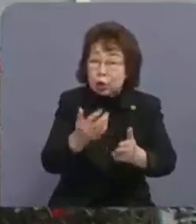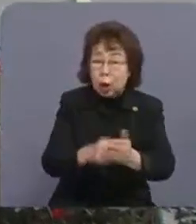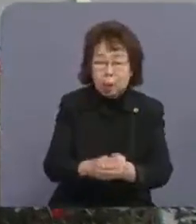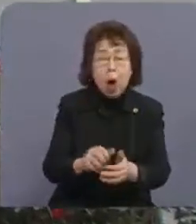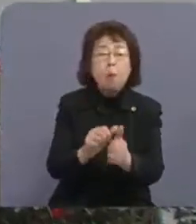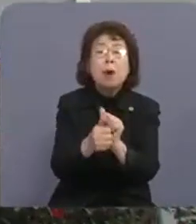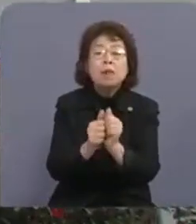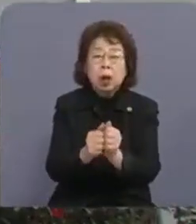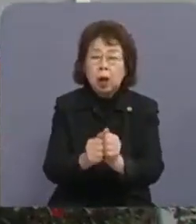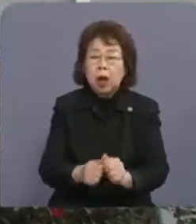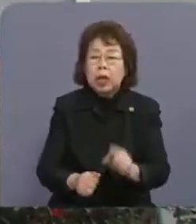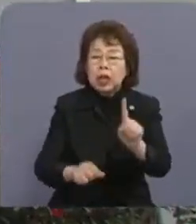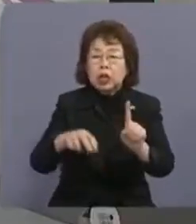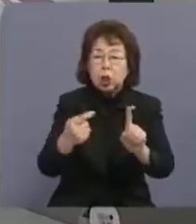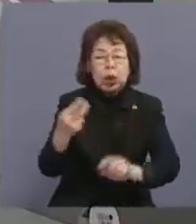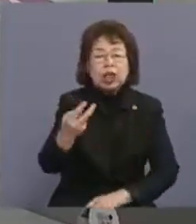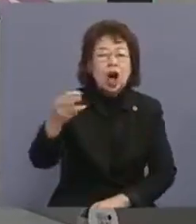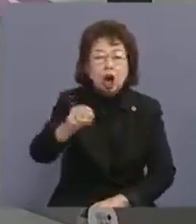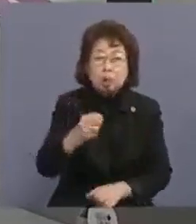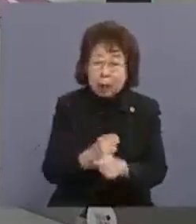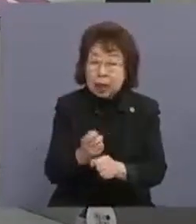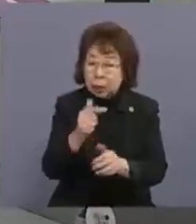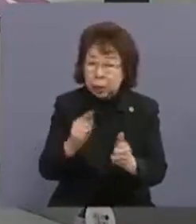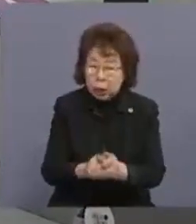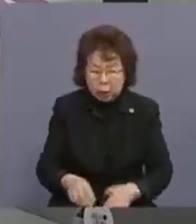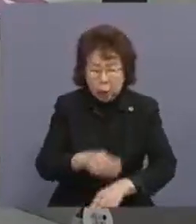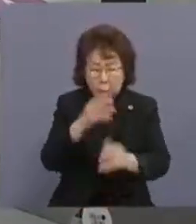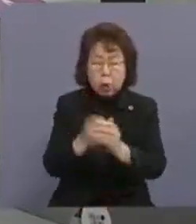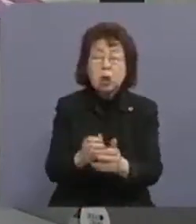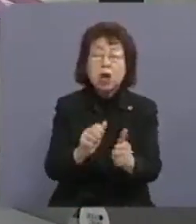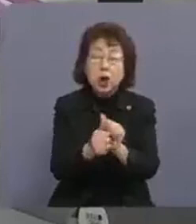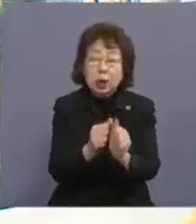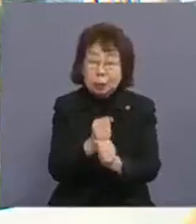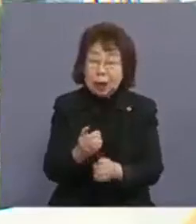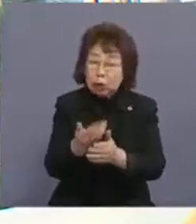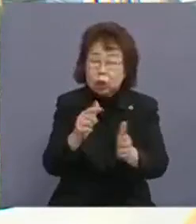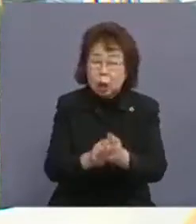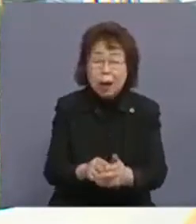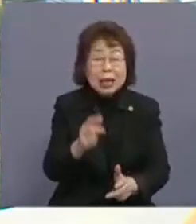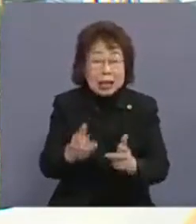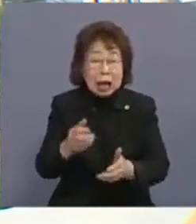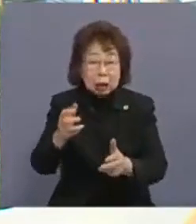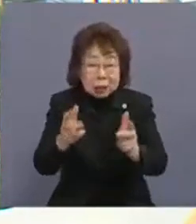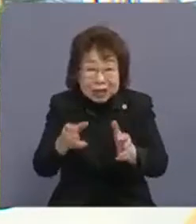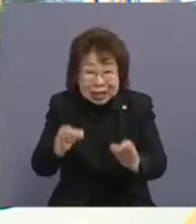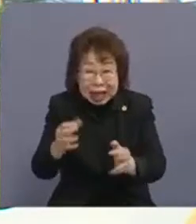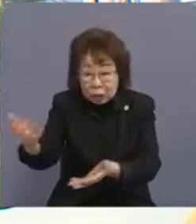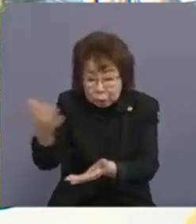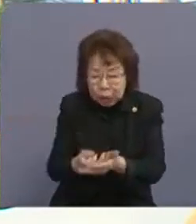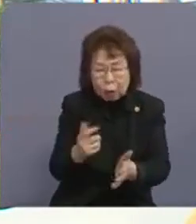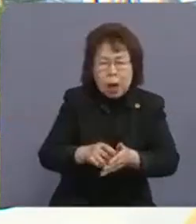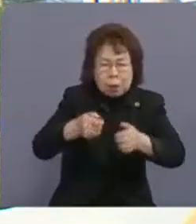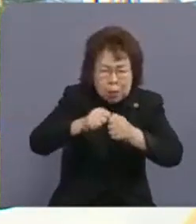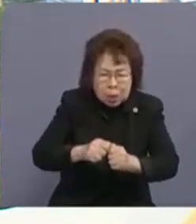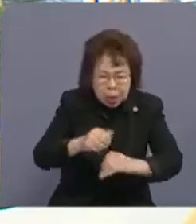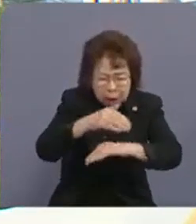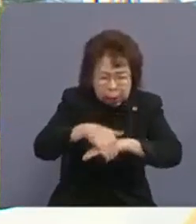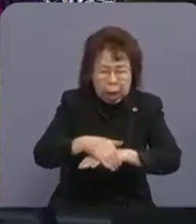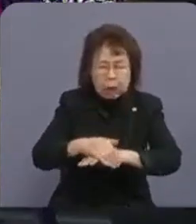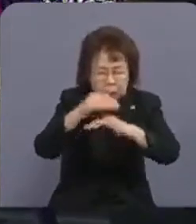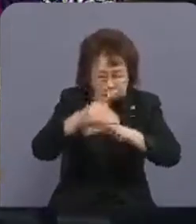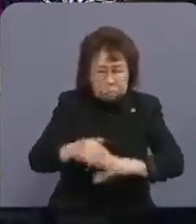1조 2천억원 조성을 위해 정부 모태펀드 활용 방안이나 산업은행 이전 등과 관련해 면밀한 전략도 세워야